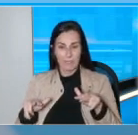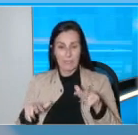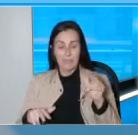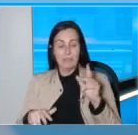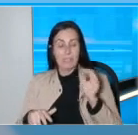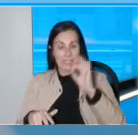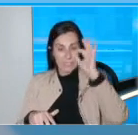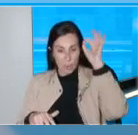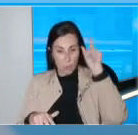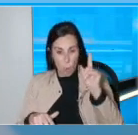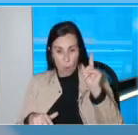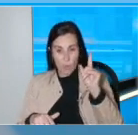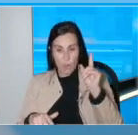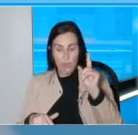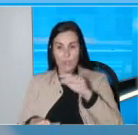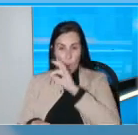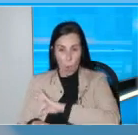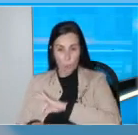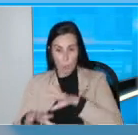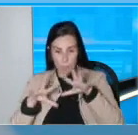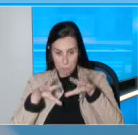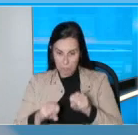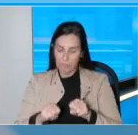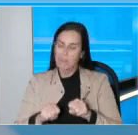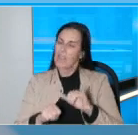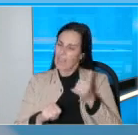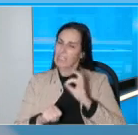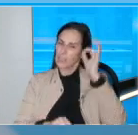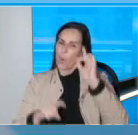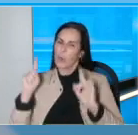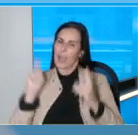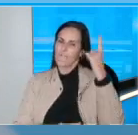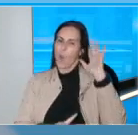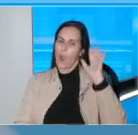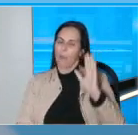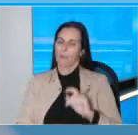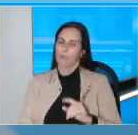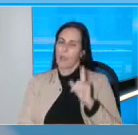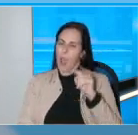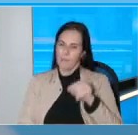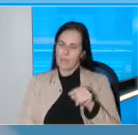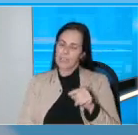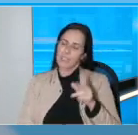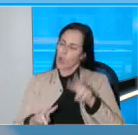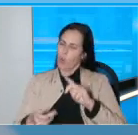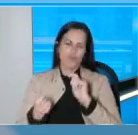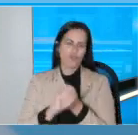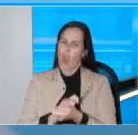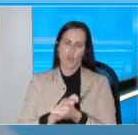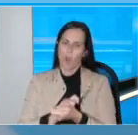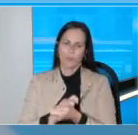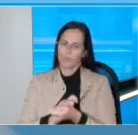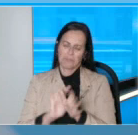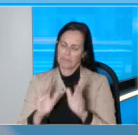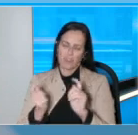שהסיכויים, הסבירות לפעולה צבאית רוסית נגד אוקראינה, הם הרבה יותר גבוהים משמעותית מבעבר, אבל זה מצב נזיל, הוא יכול להשתנות